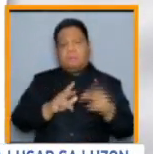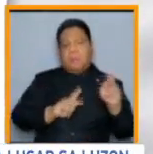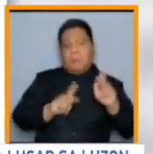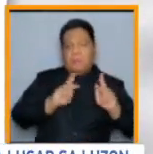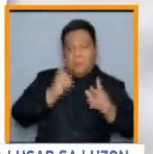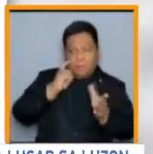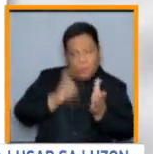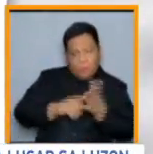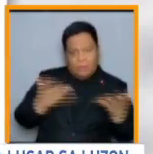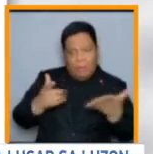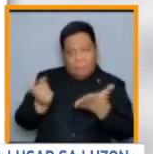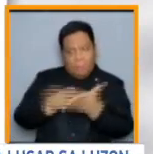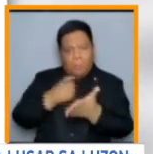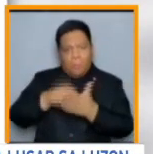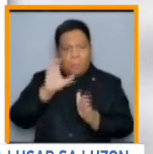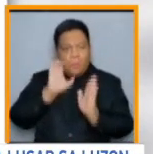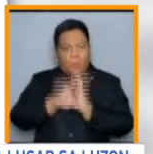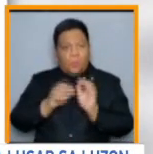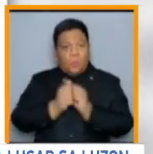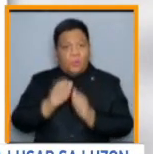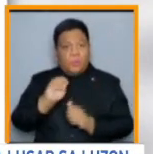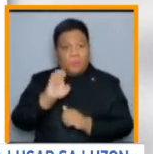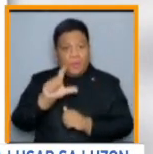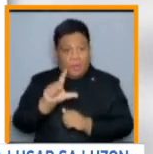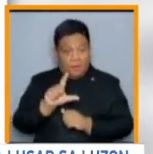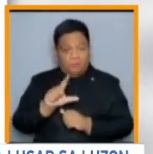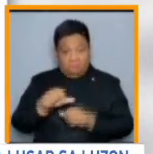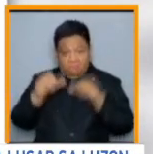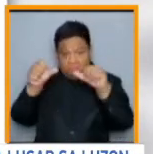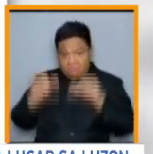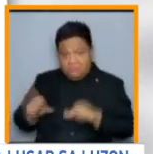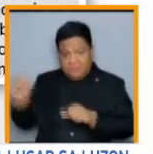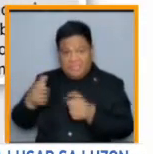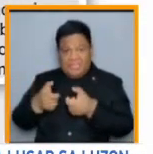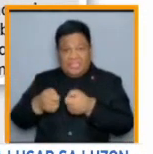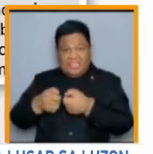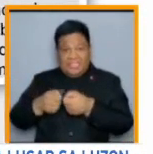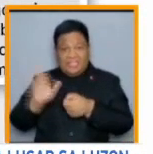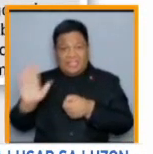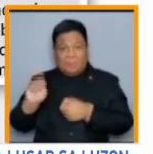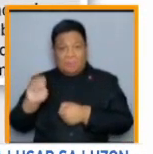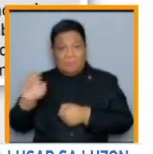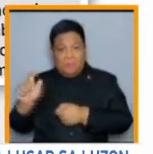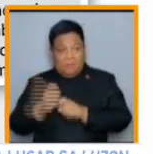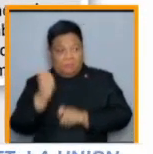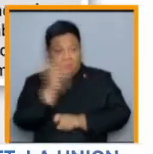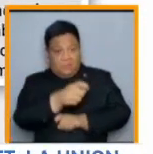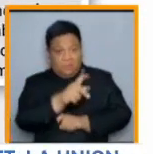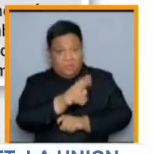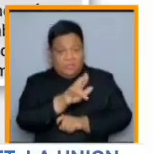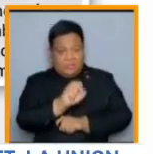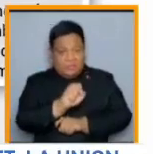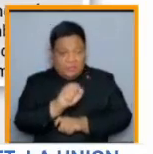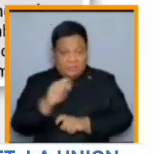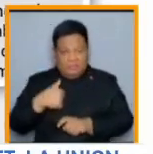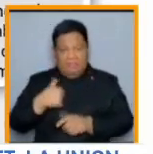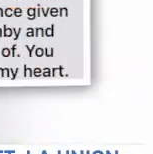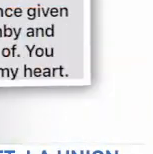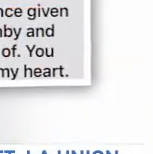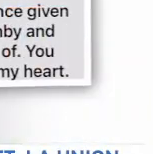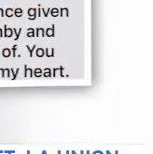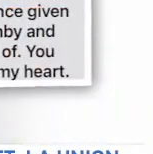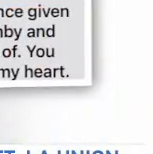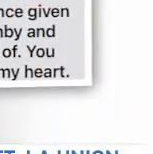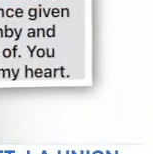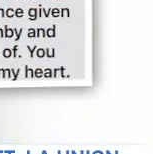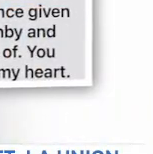nitong ayaw niya makompromiso ang kalusugan ni Chris dahil sa kanyang paglabas-labas. Hindi rin daw niya matatanggap kung may mangyari